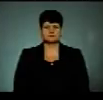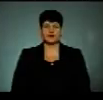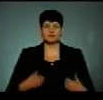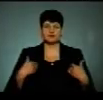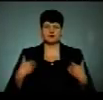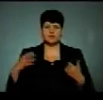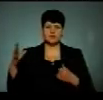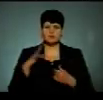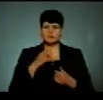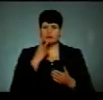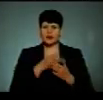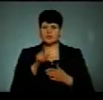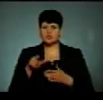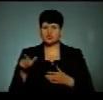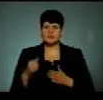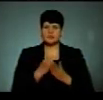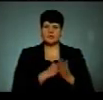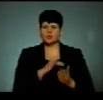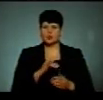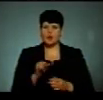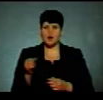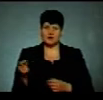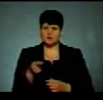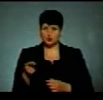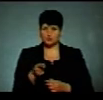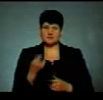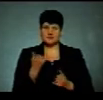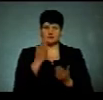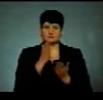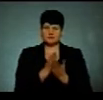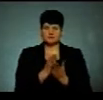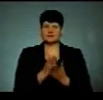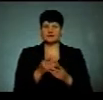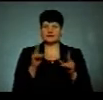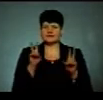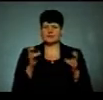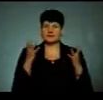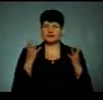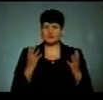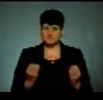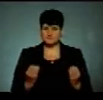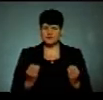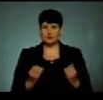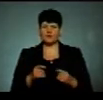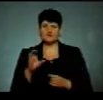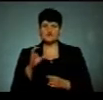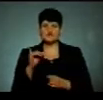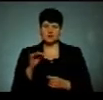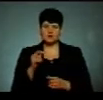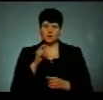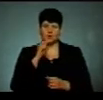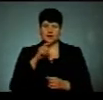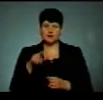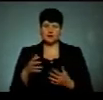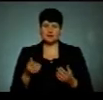Мої вітання усім глядачам телеканалу ЮА Тернопіль у прямому ефірі програма «Тема дня». У січні українці отримали не одну, а дві